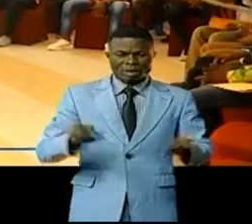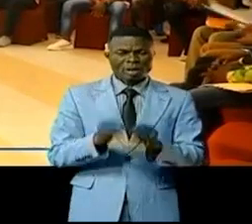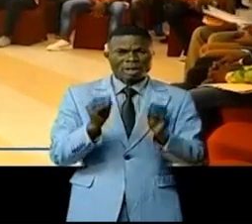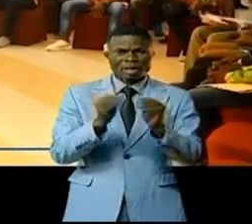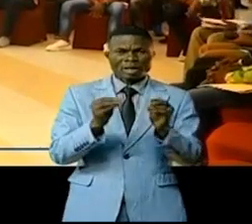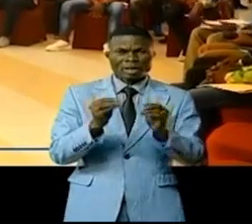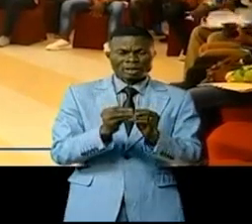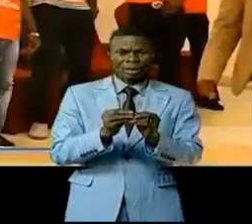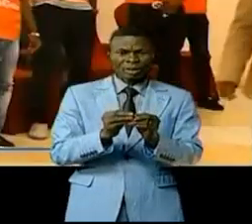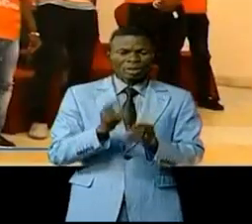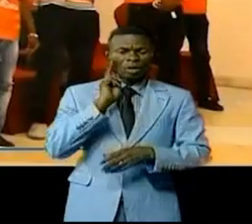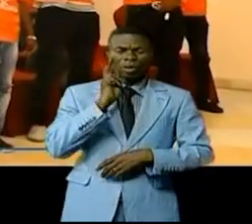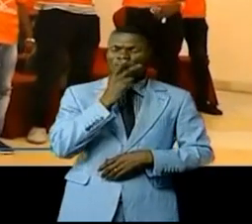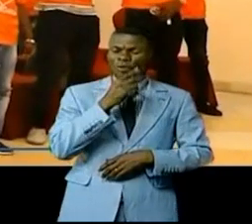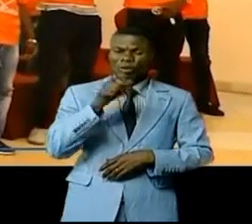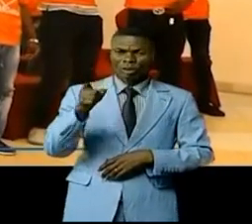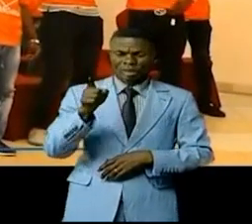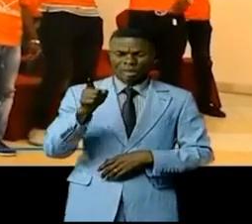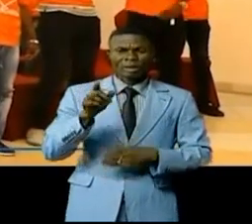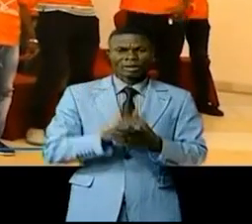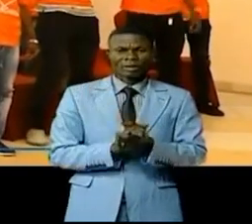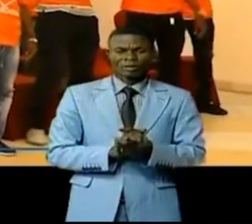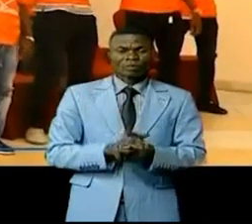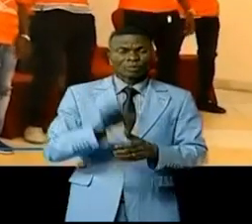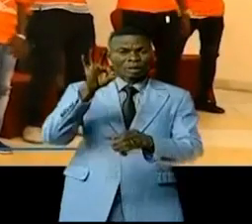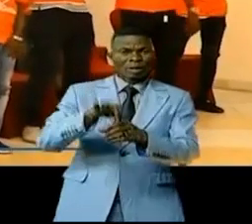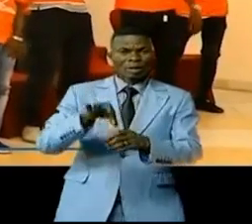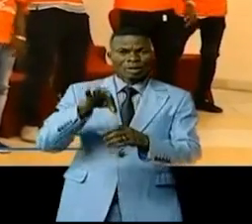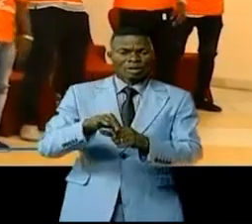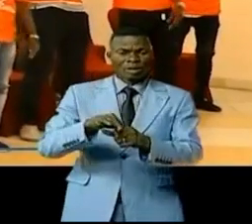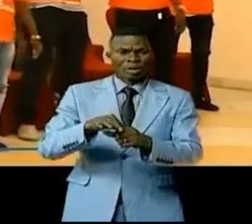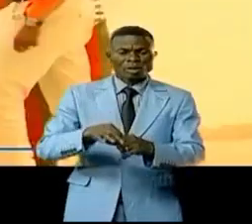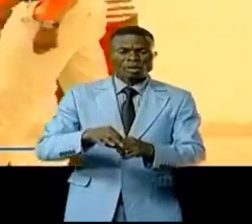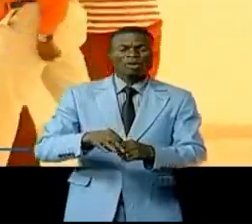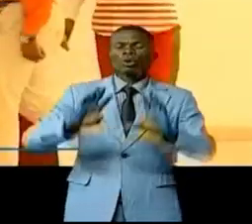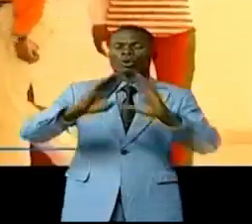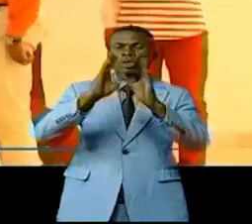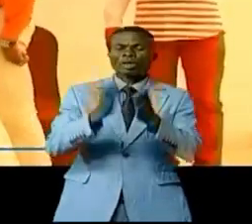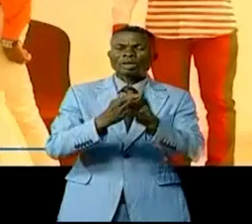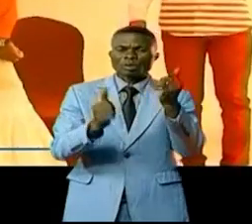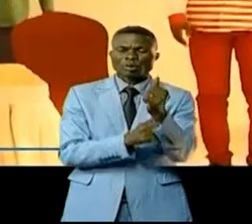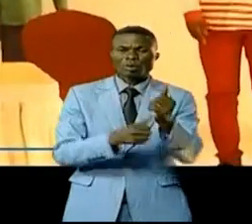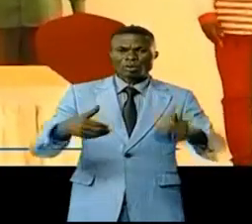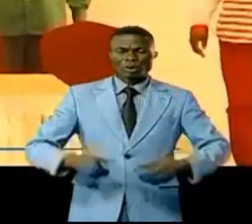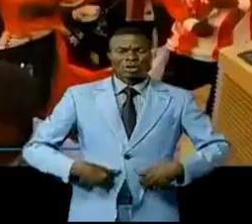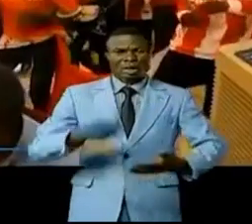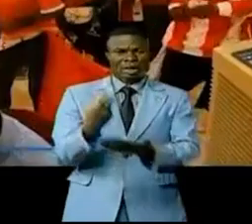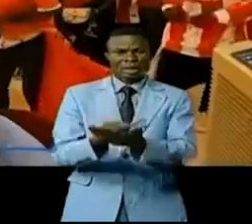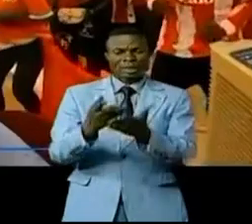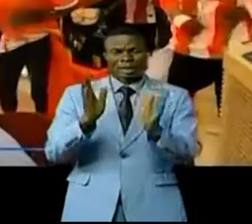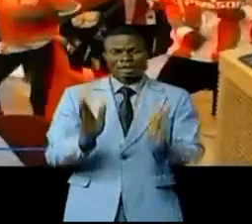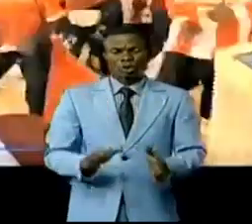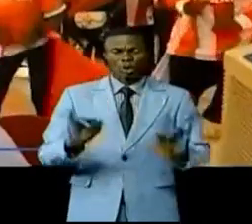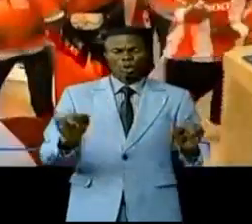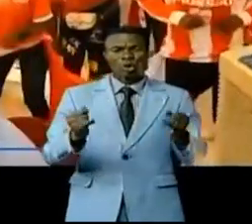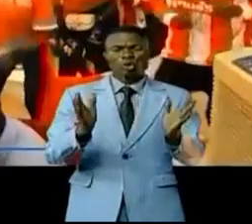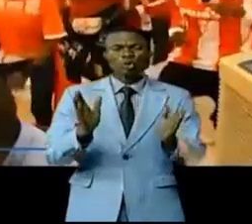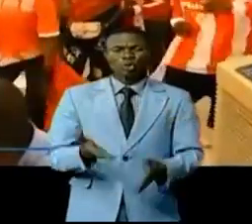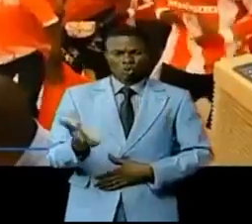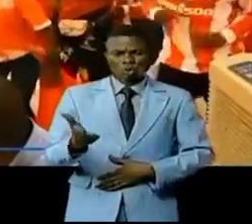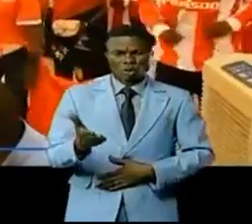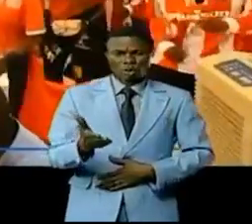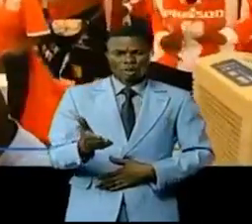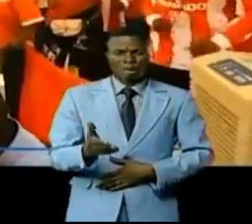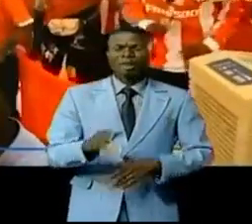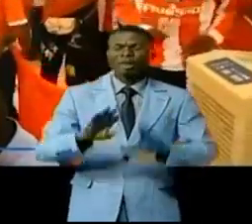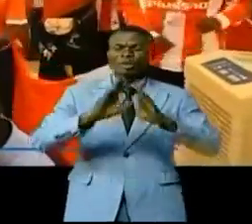de Chamotel de Kalemie à l'unanimité. Il a été voté par les corps électoraux constitués des joueurs du FC Tanganyika sous l'ambiance émanant du cours